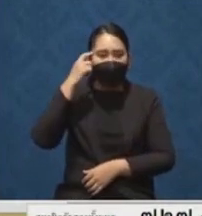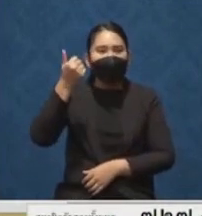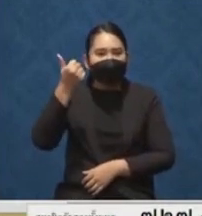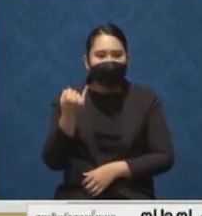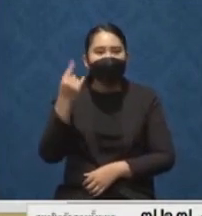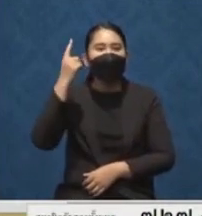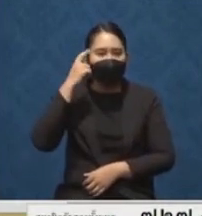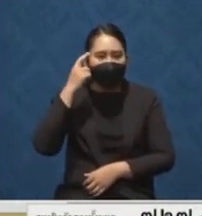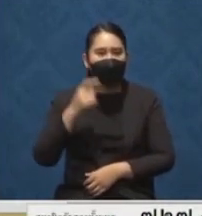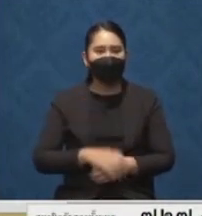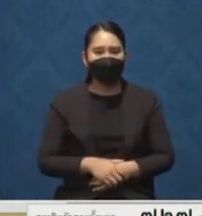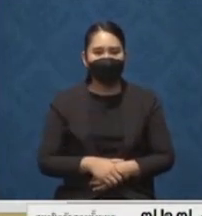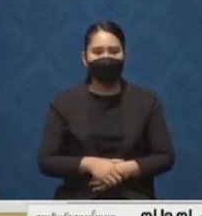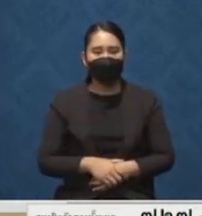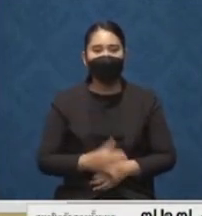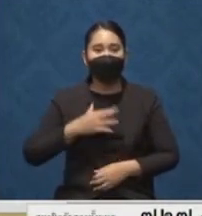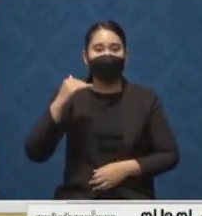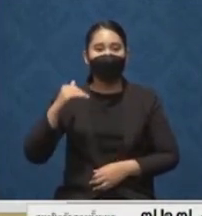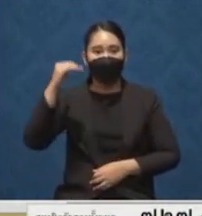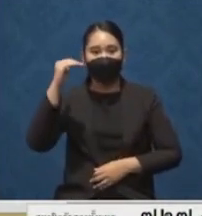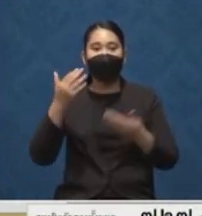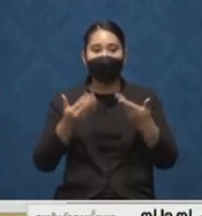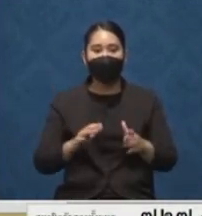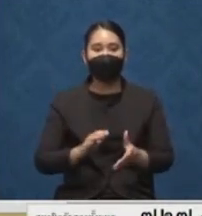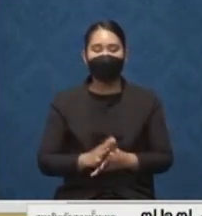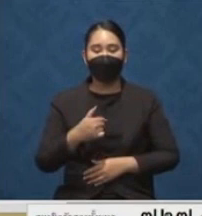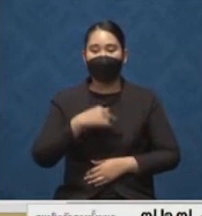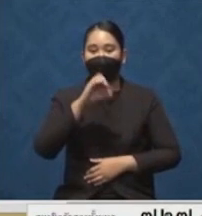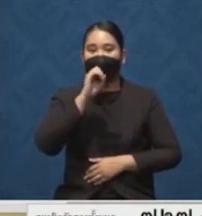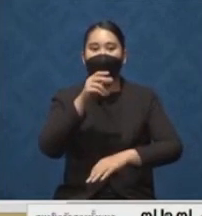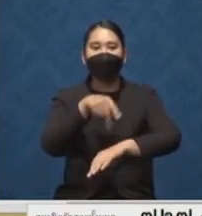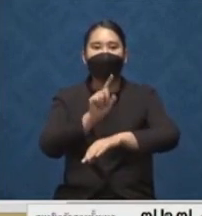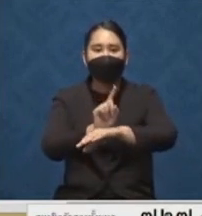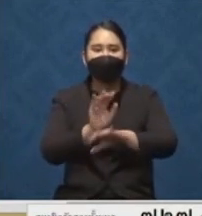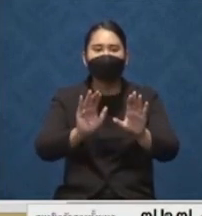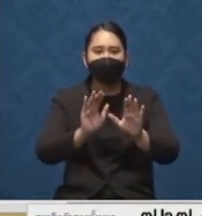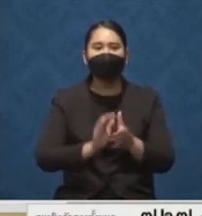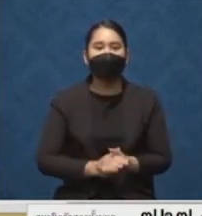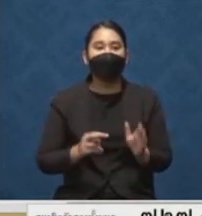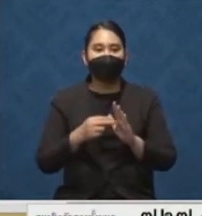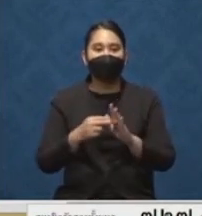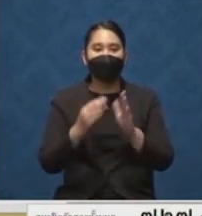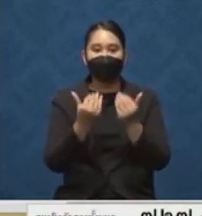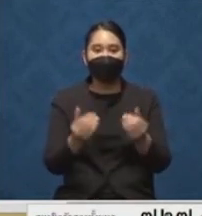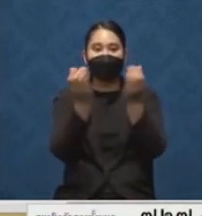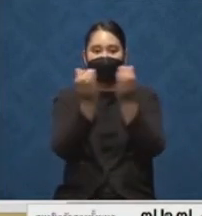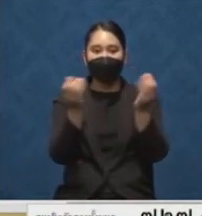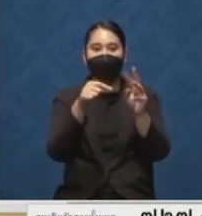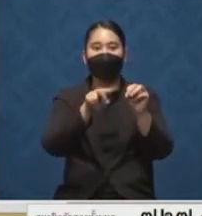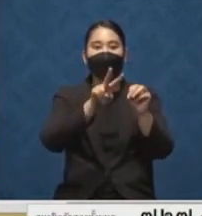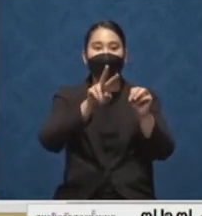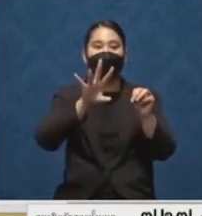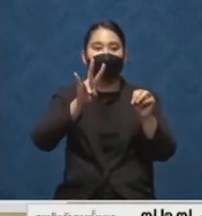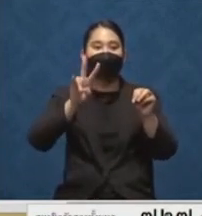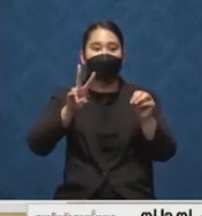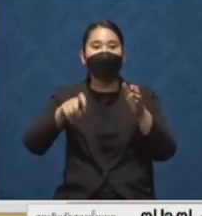ครับแต่สิ่งที่ผมกำลังกราบเรียนท่านประธานว่าท่านกำลังเสนอแก้ไขมาตรา272โดย